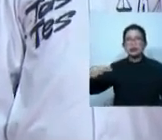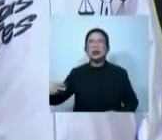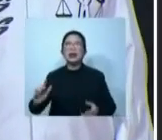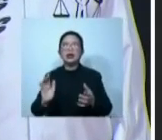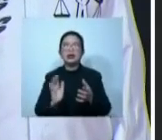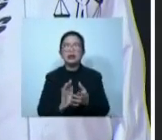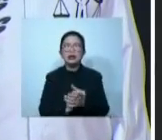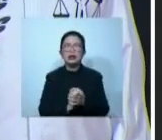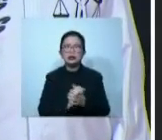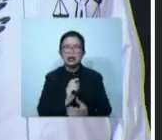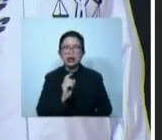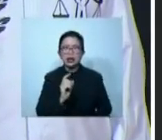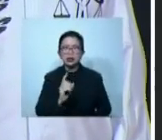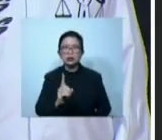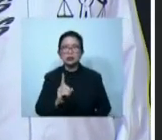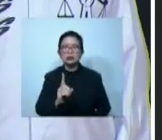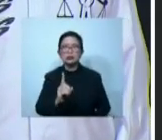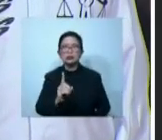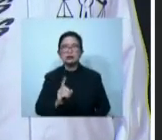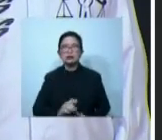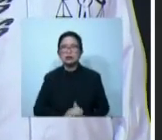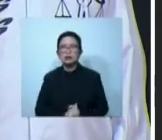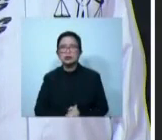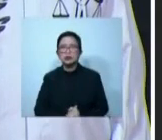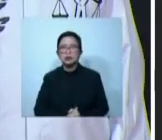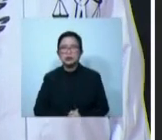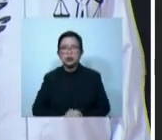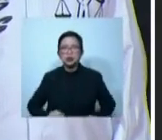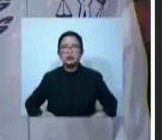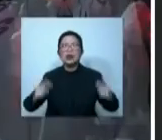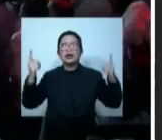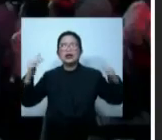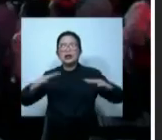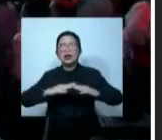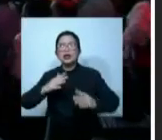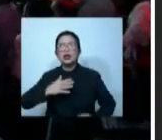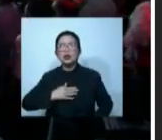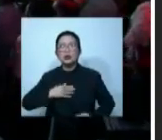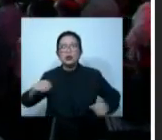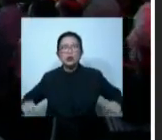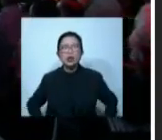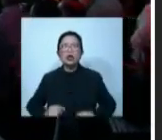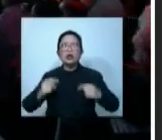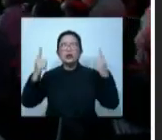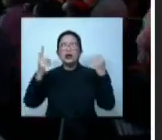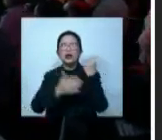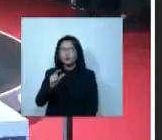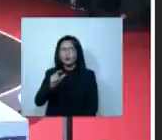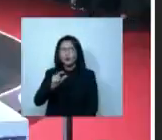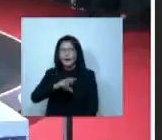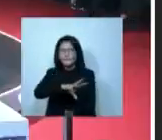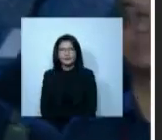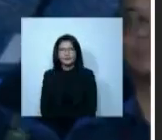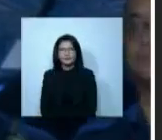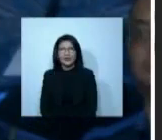ya. Debat itu selain mempelajari hal-hal yang substantif, tapi bagaimana cara merespon lawan bicara,